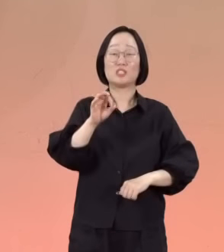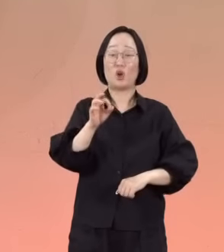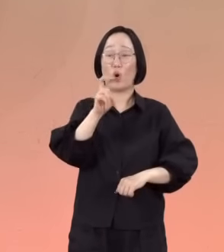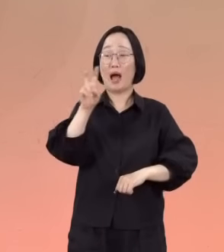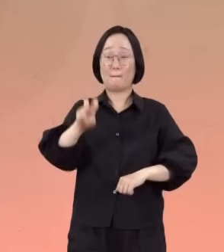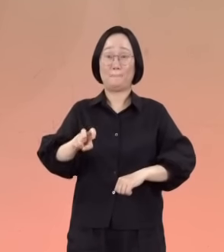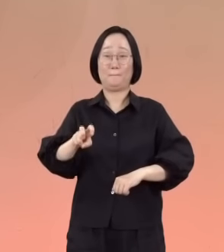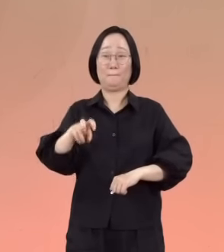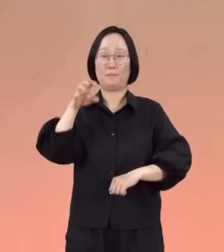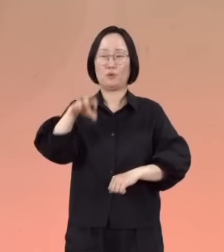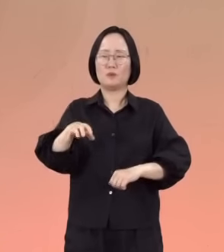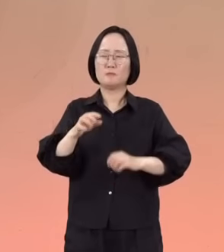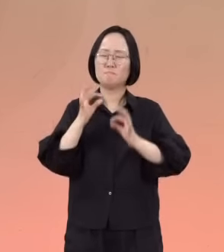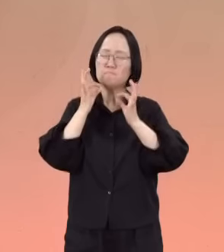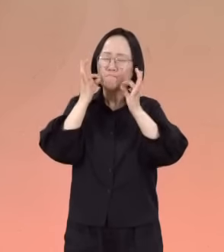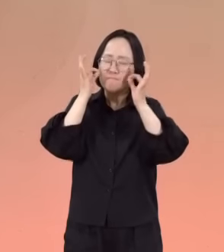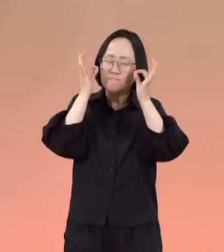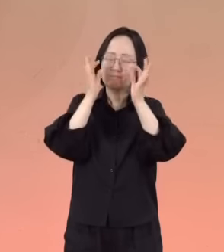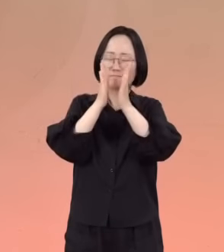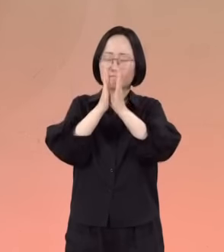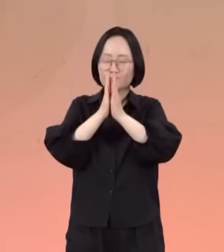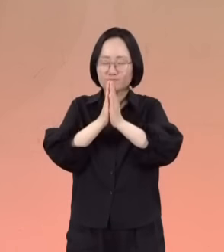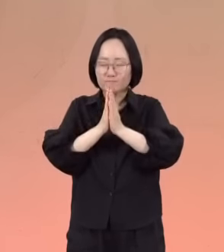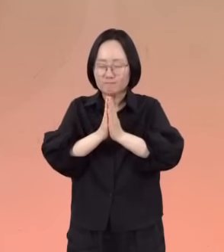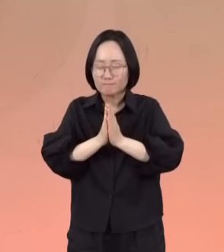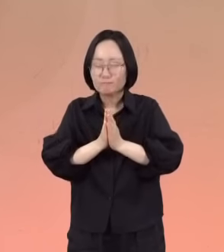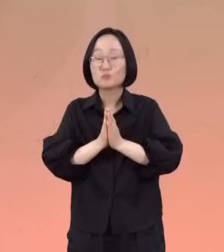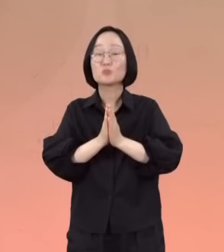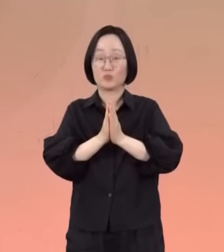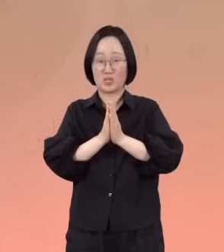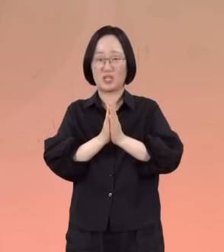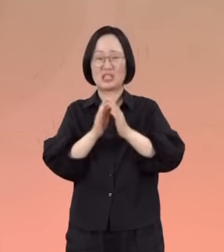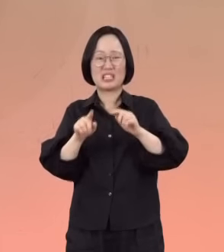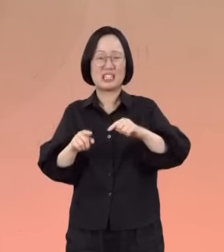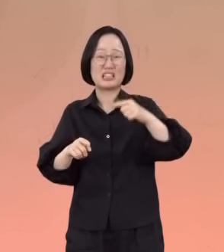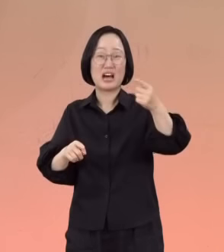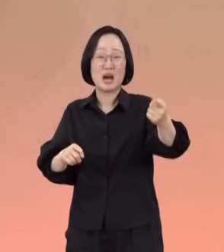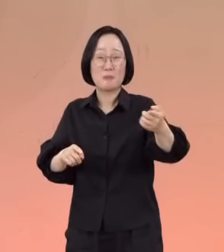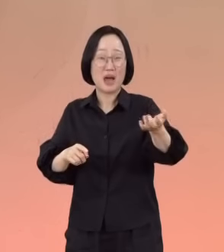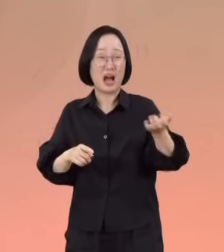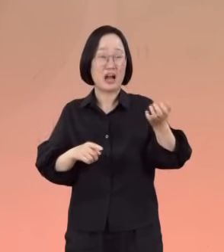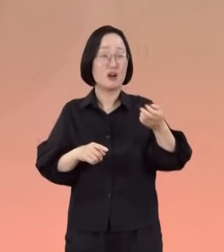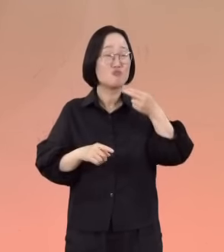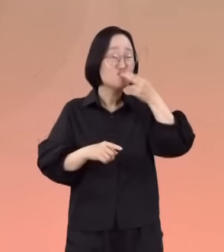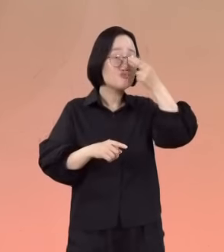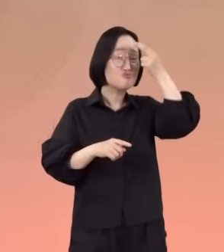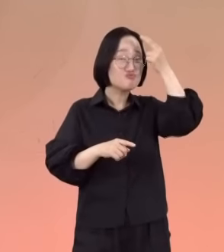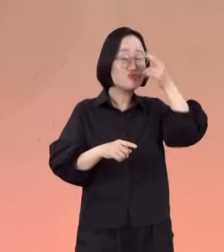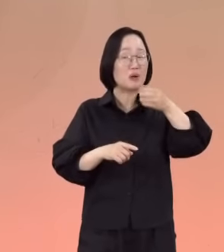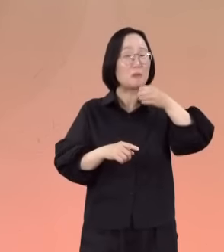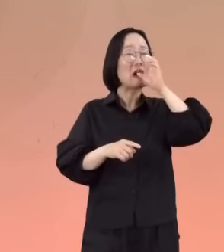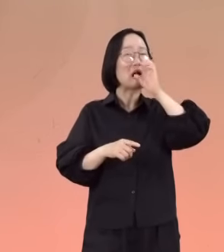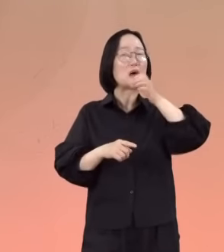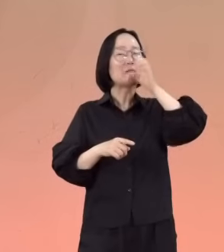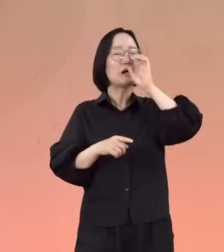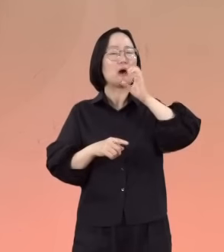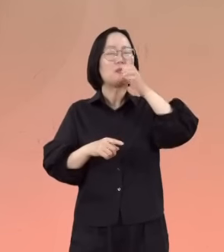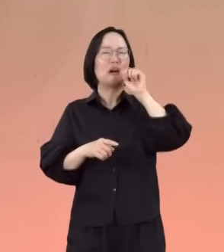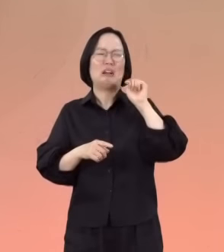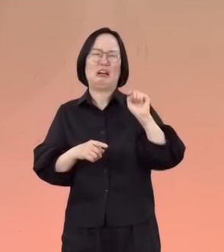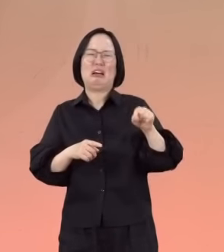정성껏 기도 올린 뒤에 그 내가 곡차 한 잔 마시고 술한잔 마시고 아이고 내가